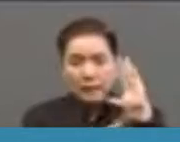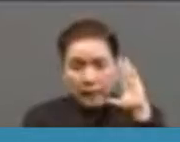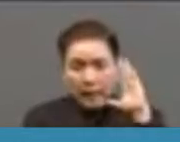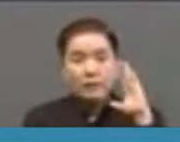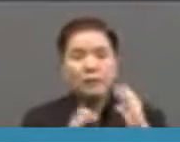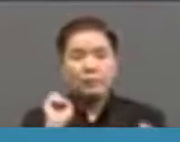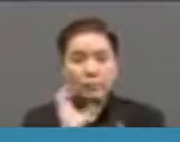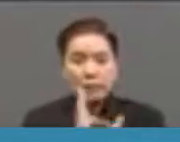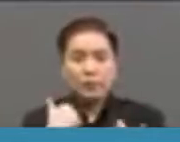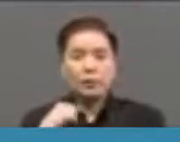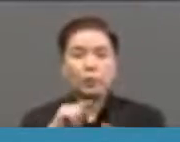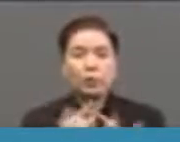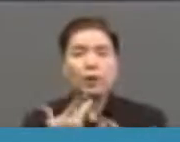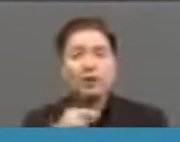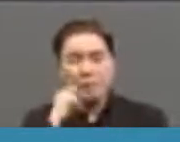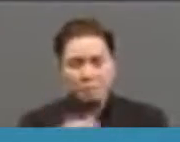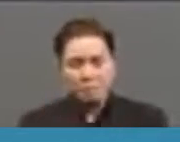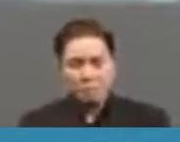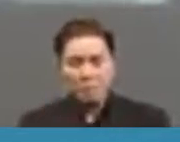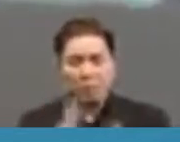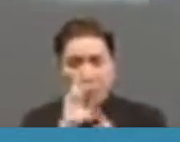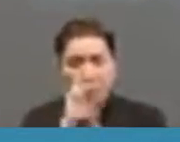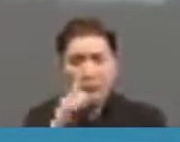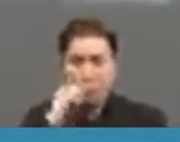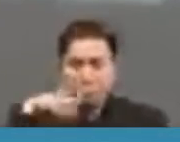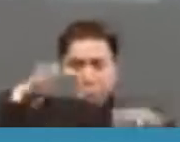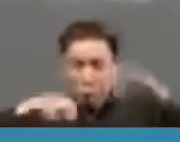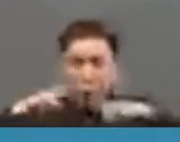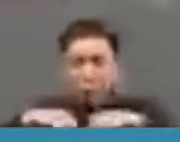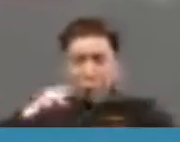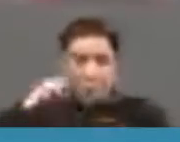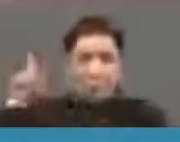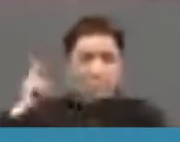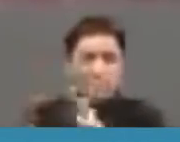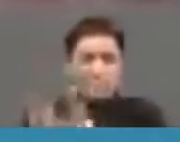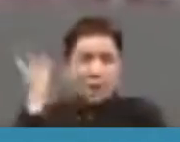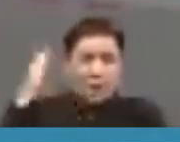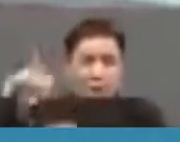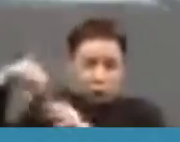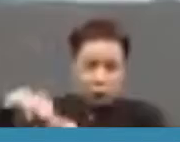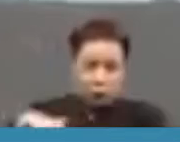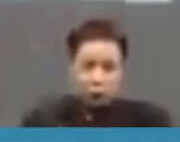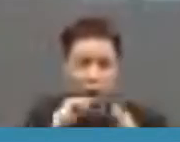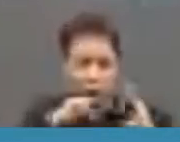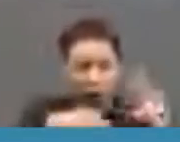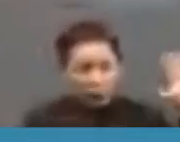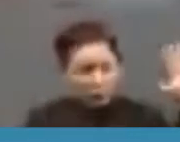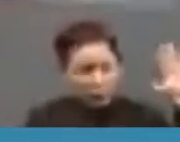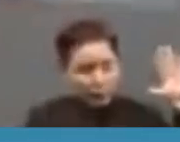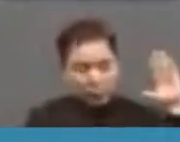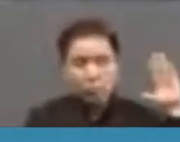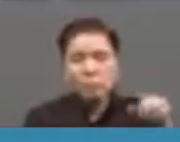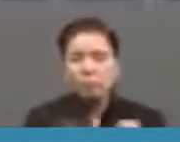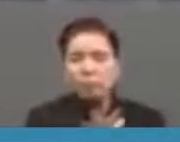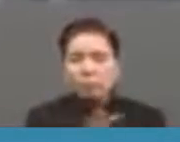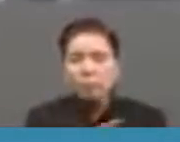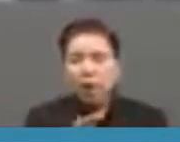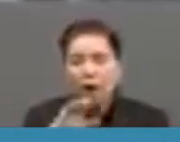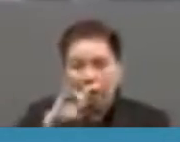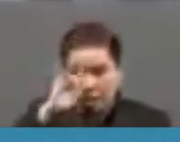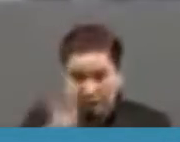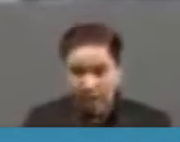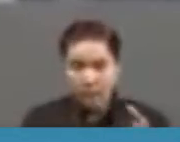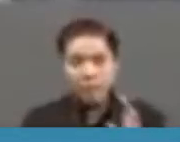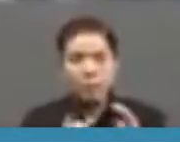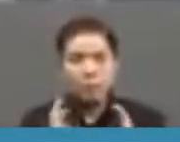LINE Alert ที่จัดทำขึ้นเพื่อให้ประชาชนเข้าถึงข้อมูลข่าวสารที่เกี่ยวข้องกับภัยพิบัติที่อาจจะเกิดขึ้นและนำไปสู่